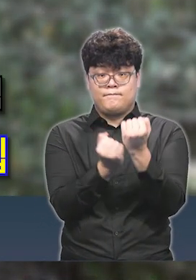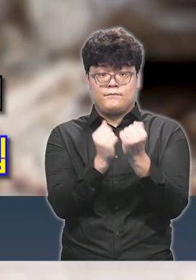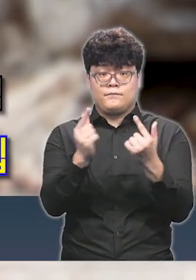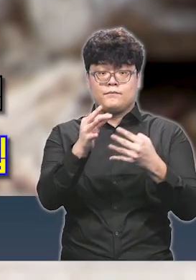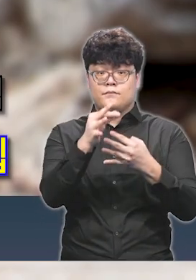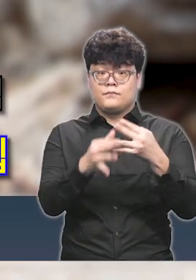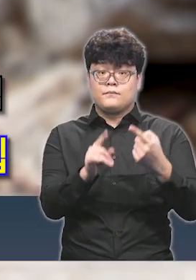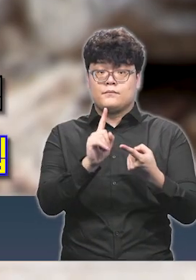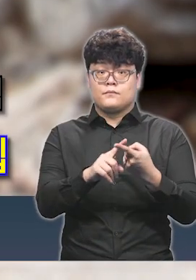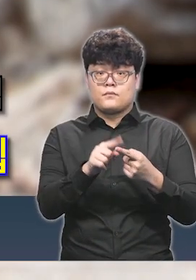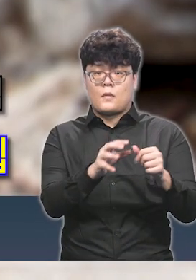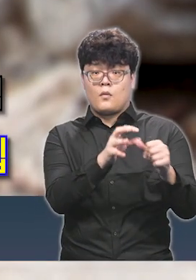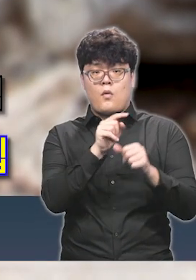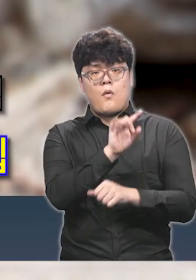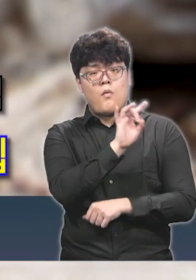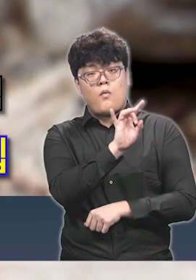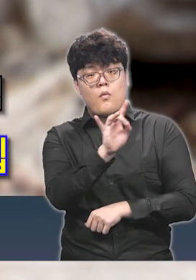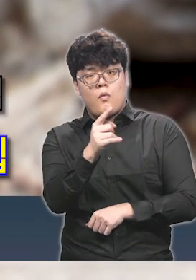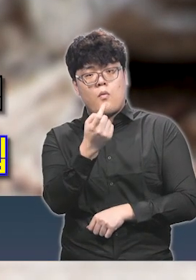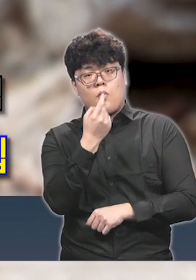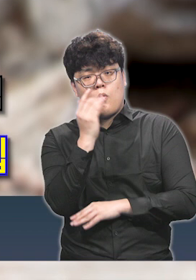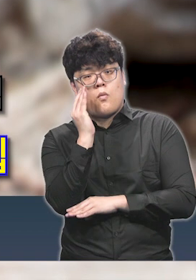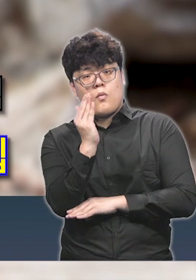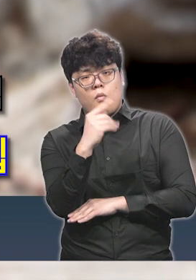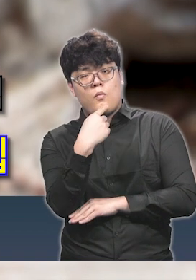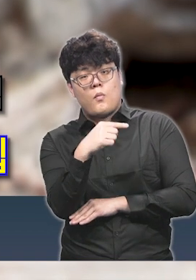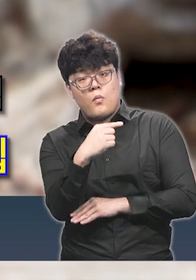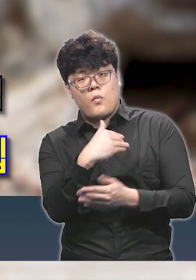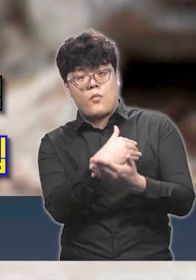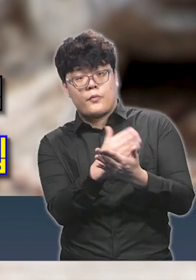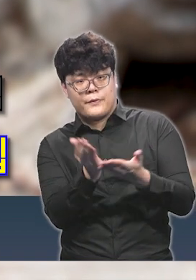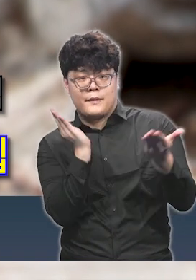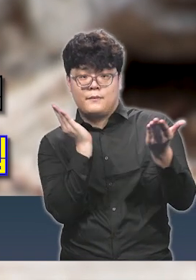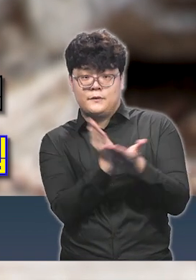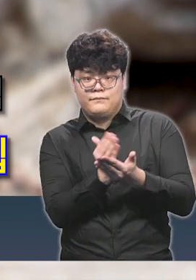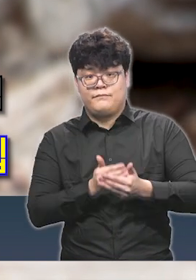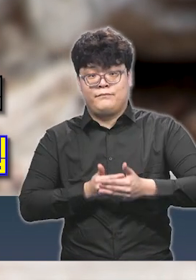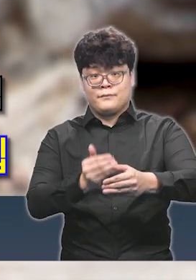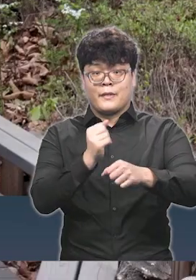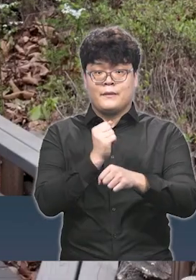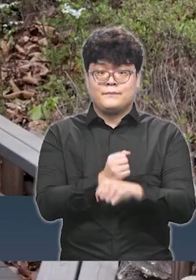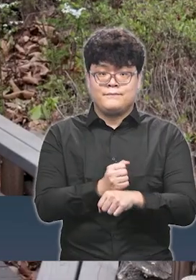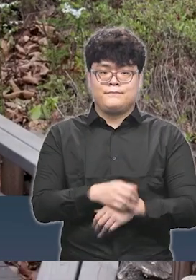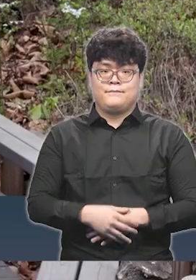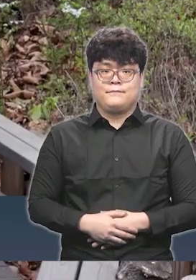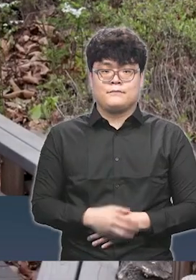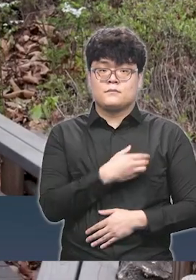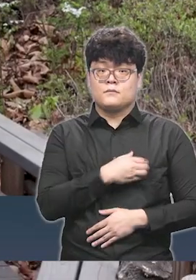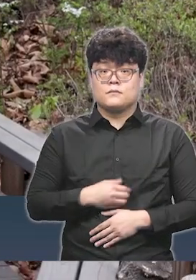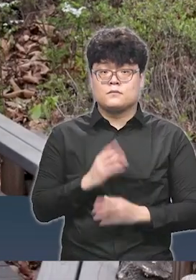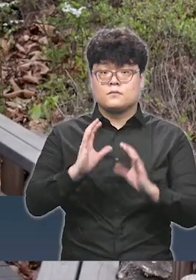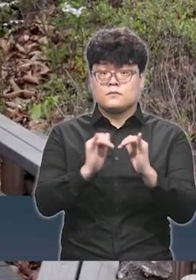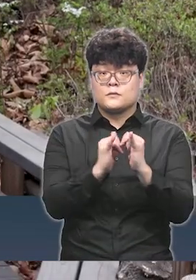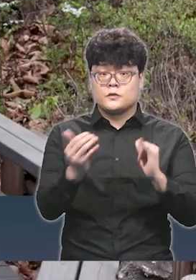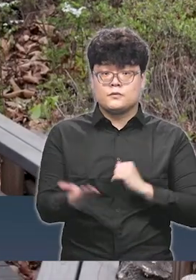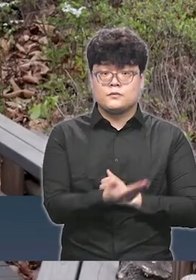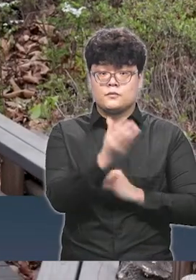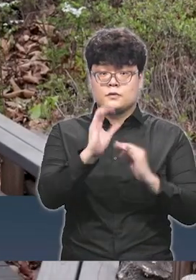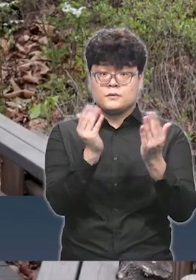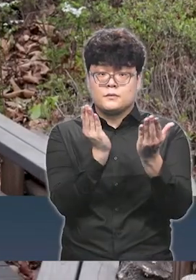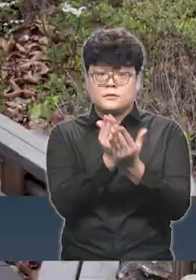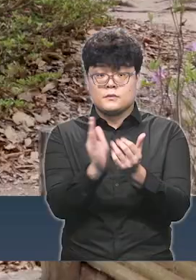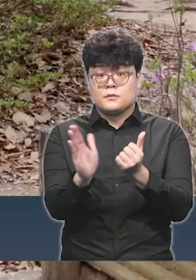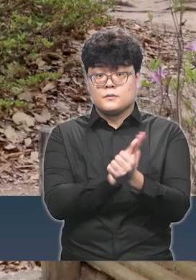프로그램에서는 숲을 활용한 다양한 체험 프로그램이 맞춤형으로 진행됩니다 군은 구민들이 맞춤형